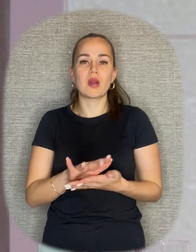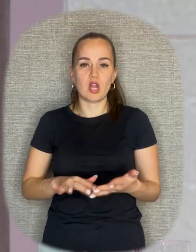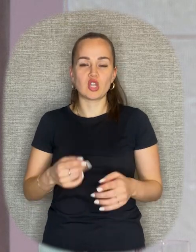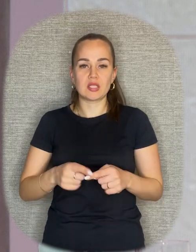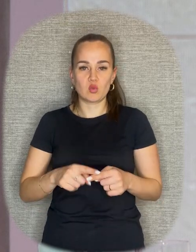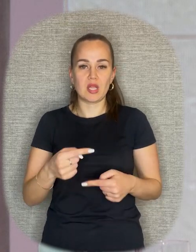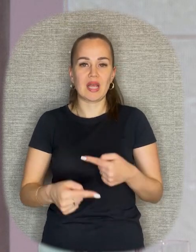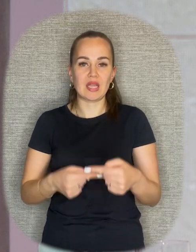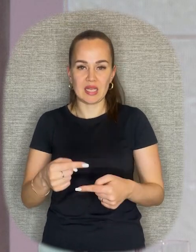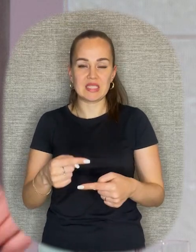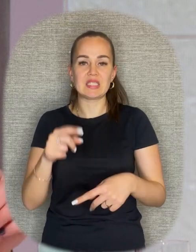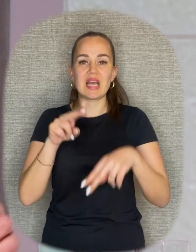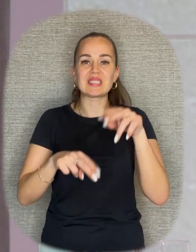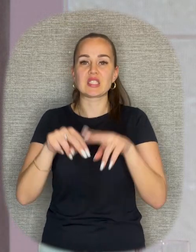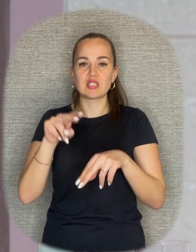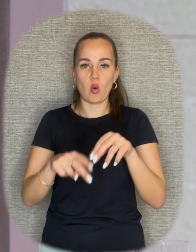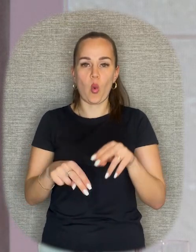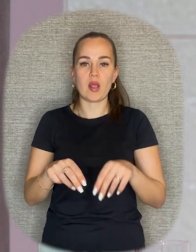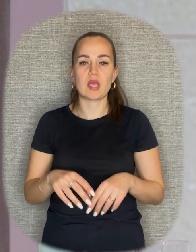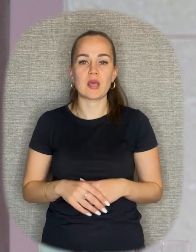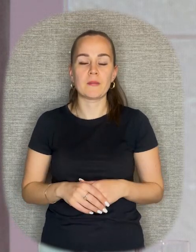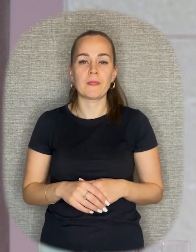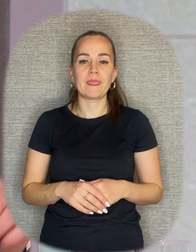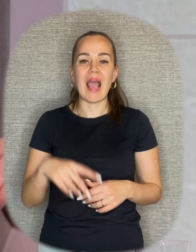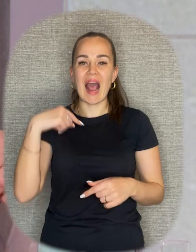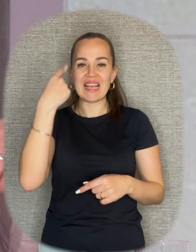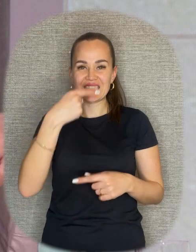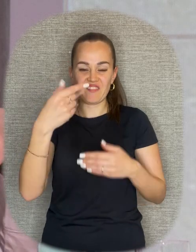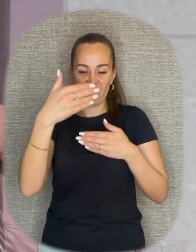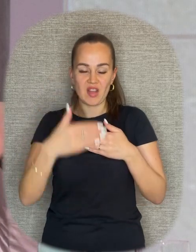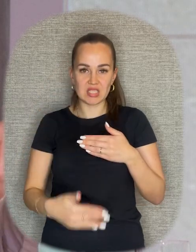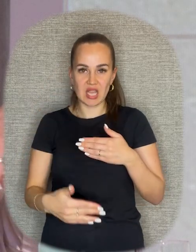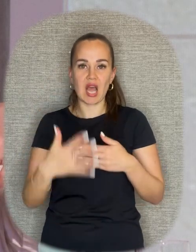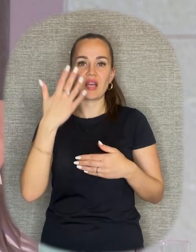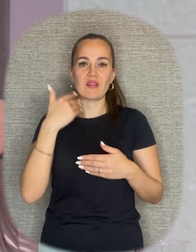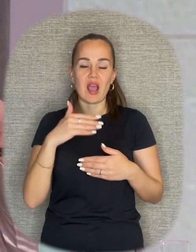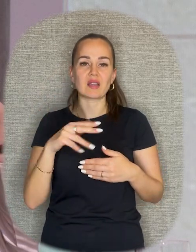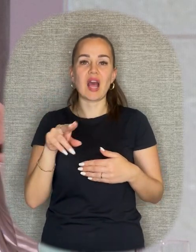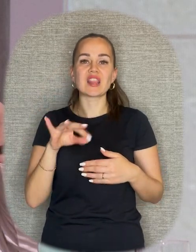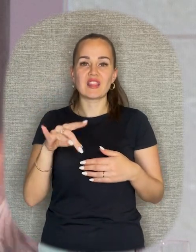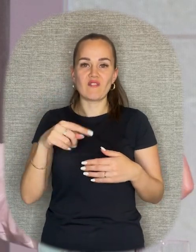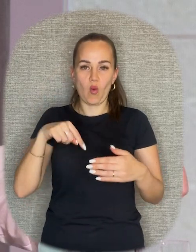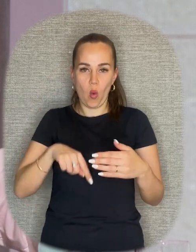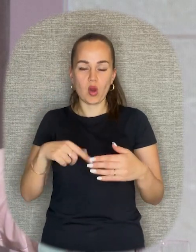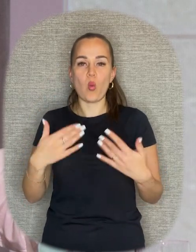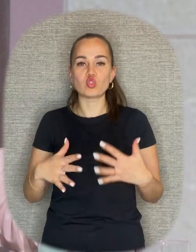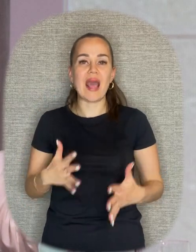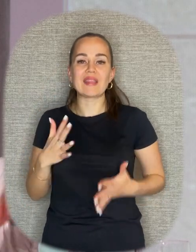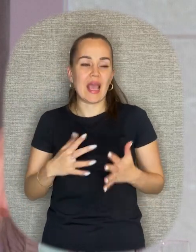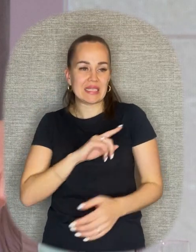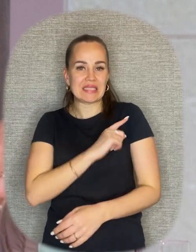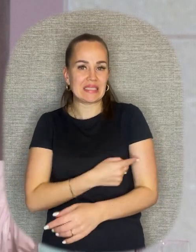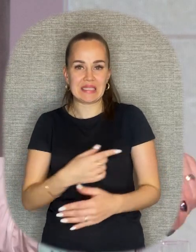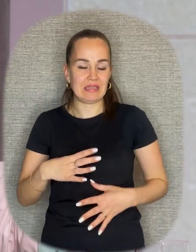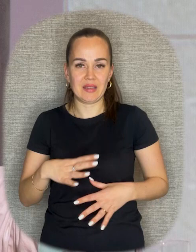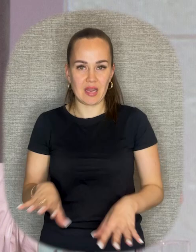братьев по цеху за то что продолжалась Вот Эта традиция застройки лицевых фасадов